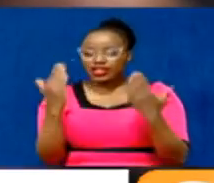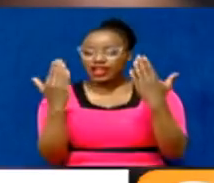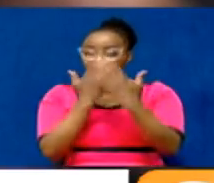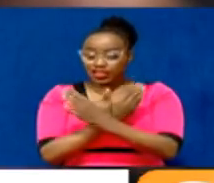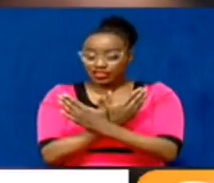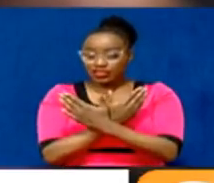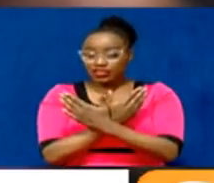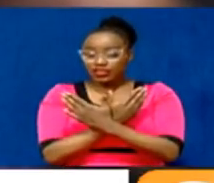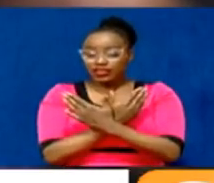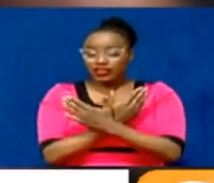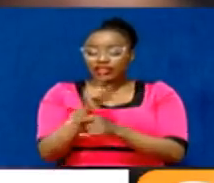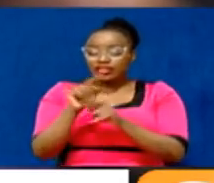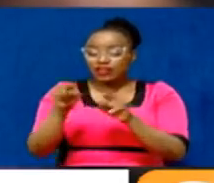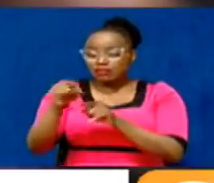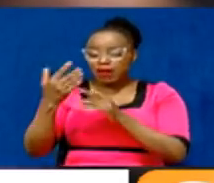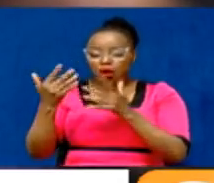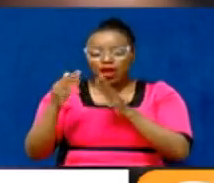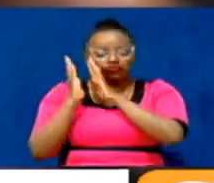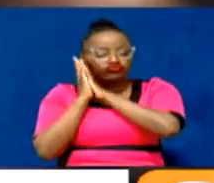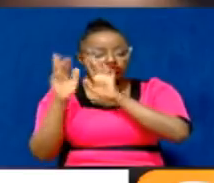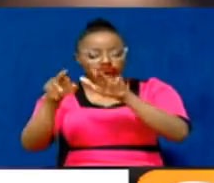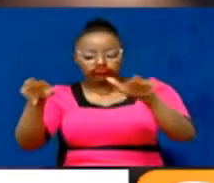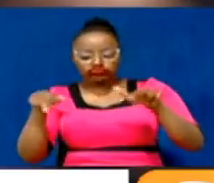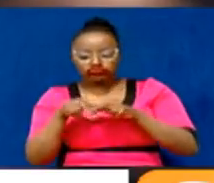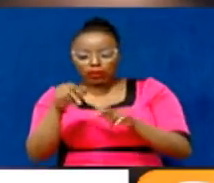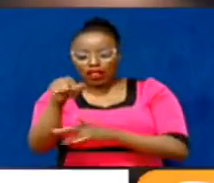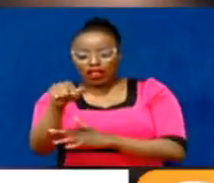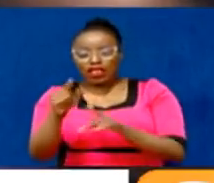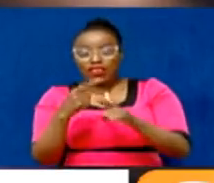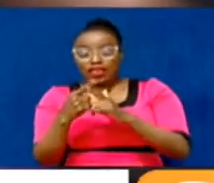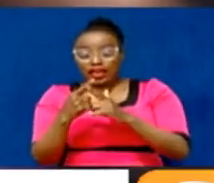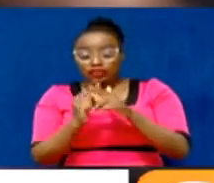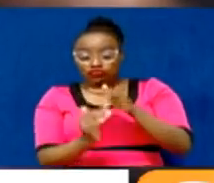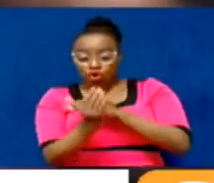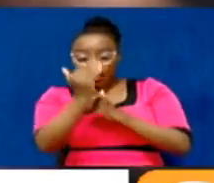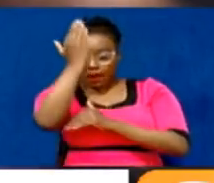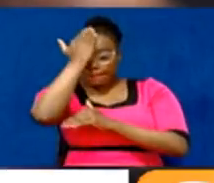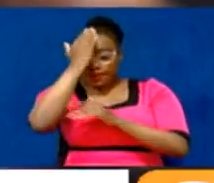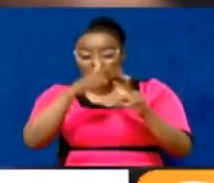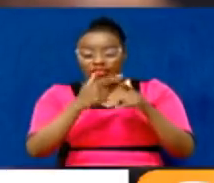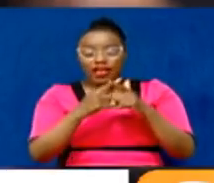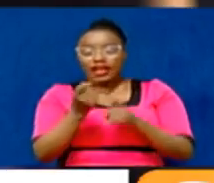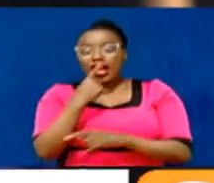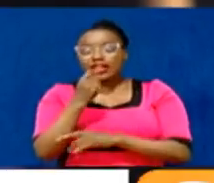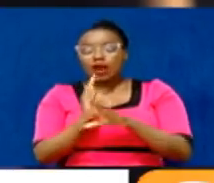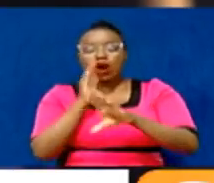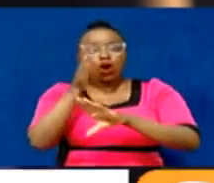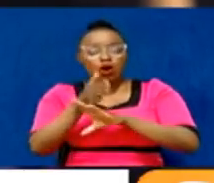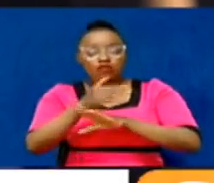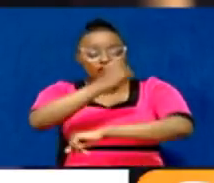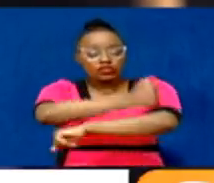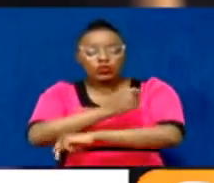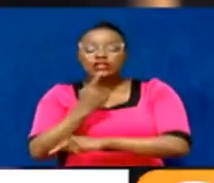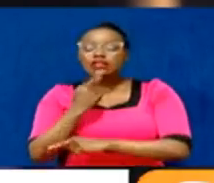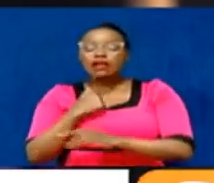on Sunday night in his cubicle, and then on Monday he took an overdose. The school didn't